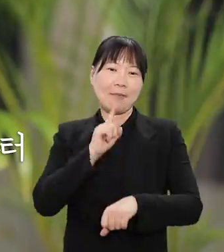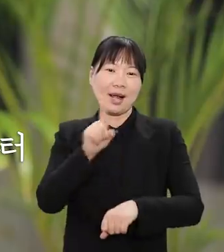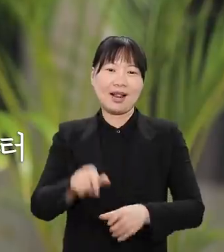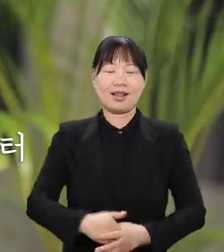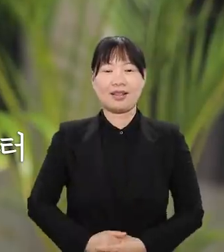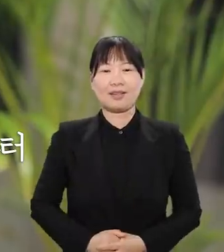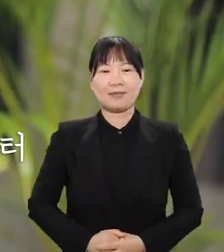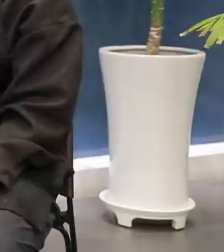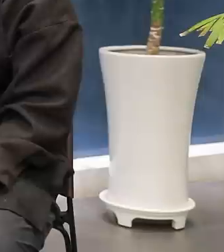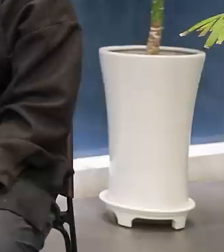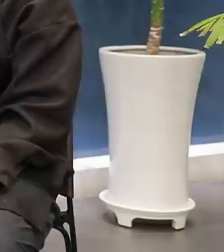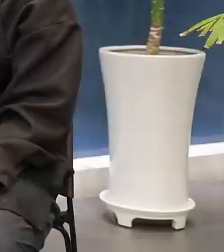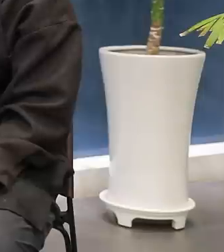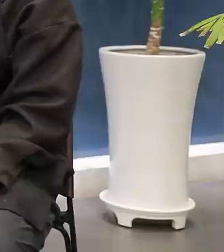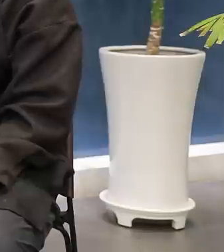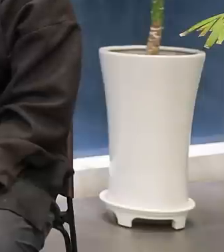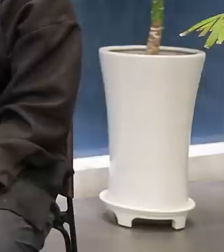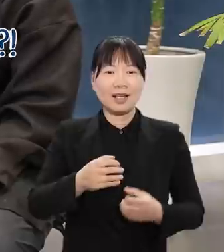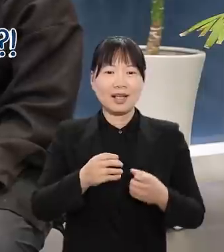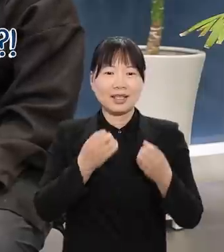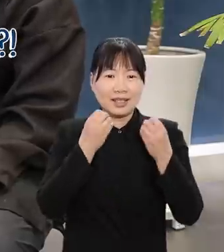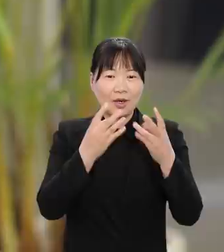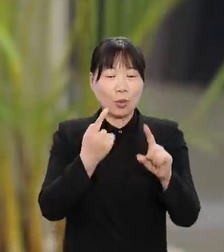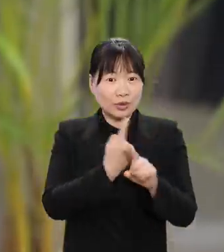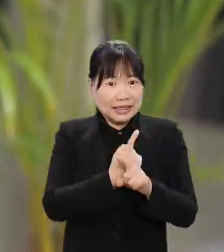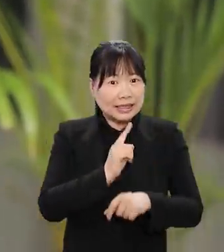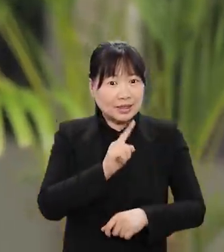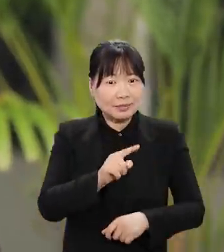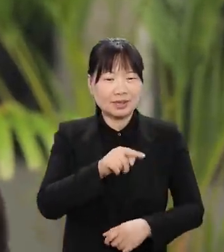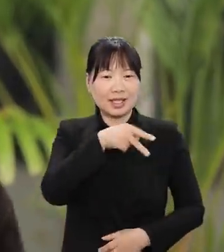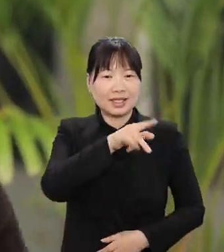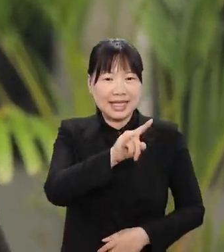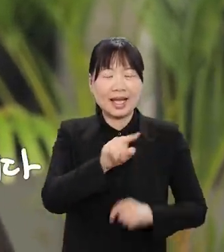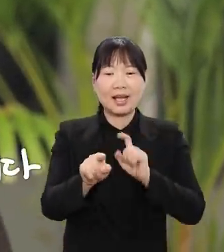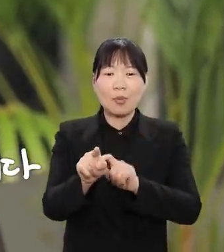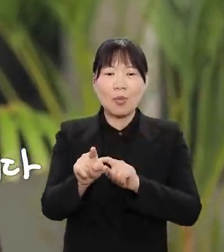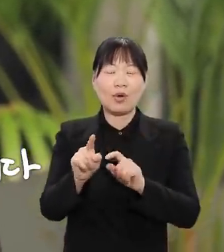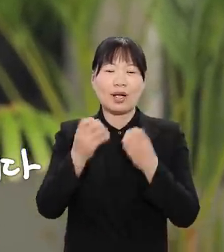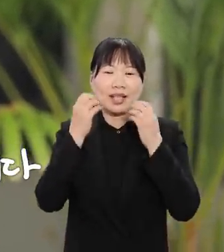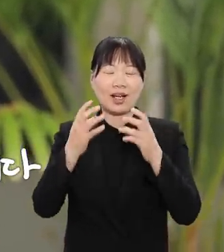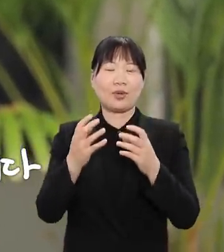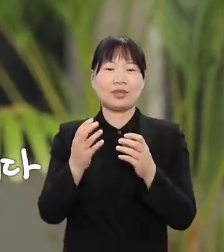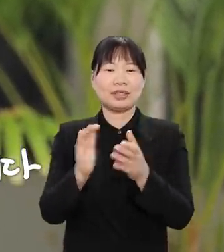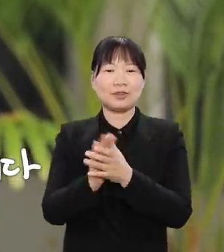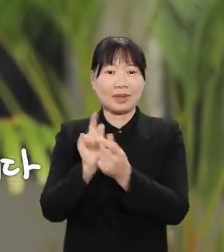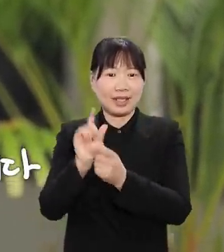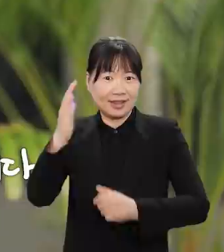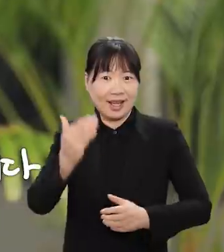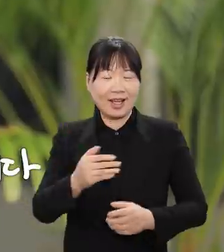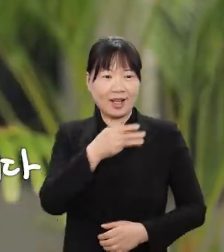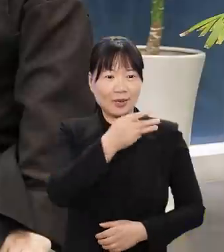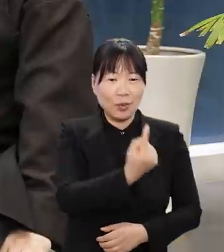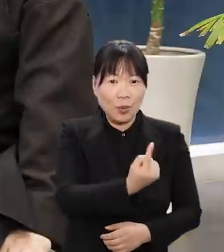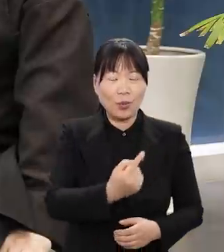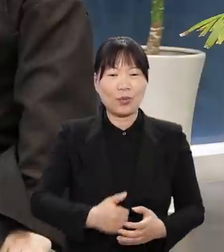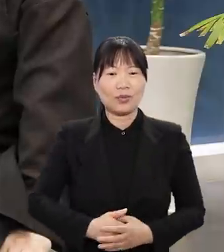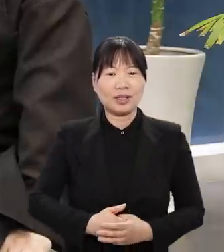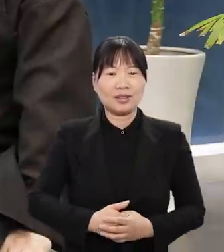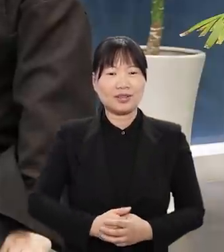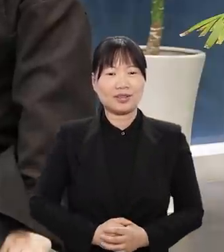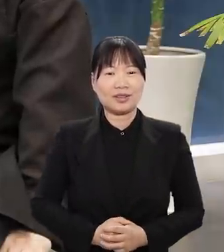소통하자 라고 하고 싶습니다. 새로 고침? 새로운 친구를 만나게 됐습니다.